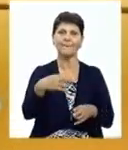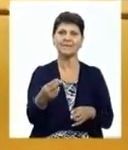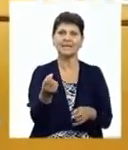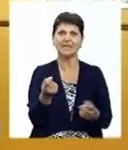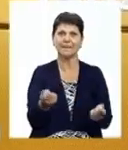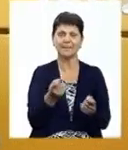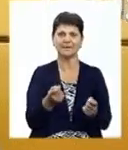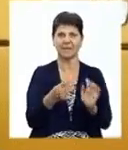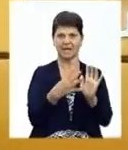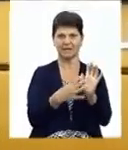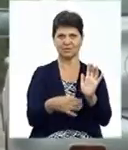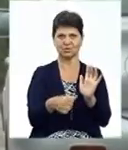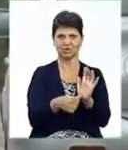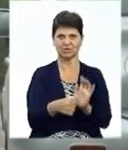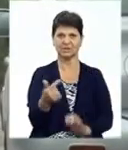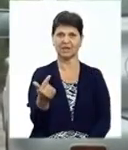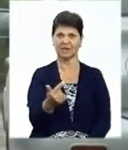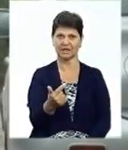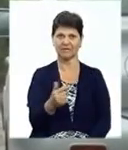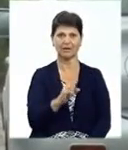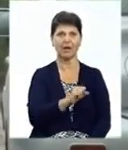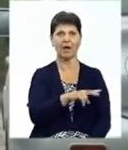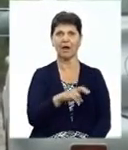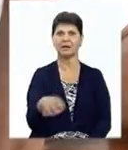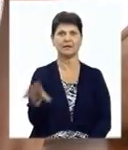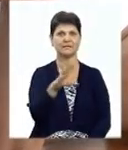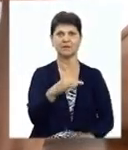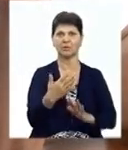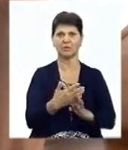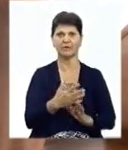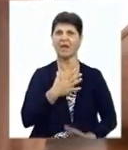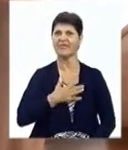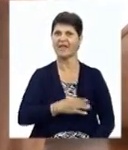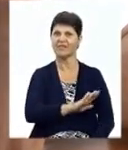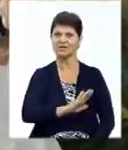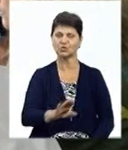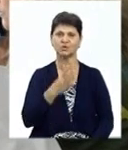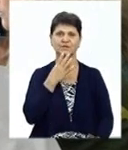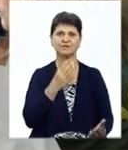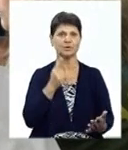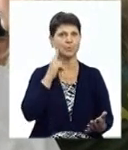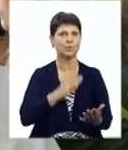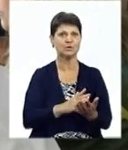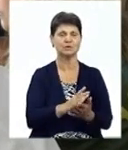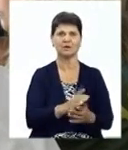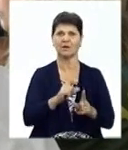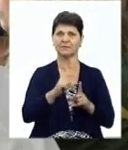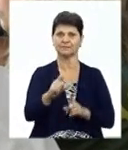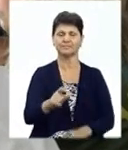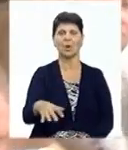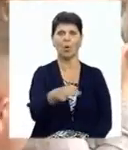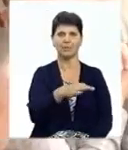за проїзд становить 96 гривень. Але не всіх пільговиків вона влаштовує. Свою позицію вони висловили обласній